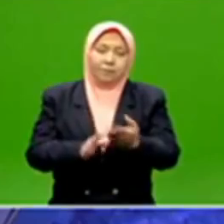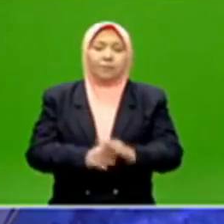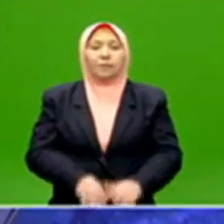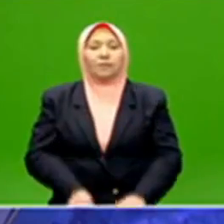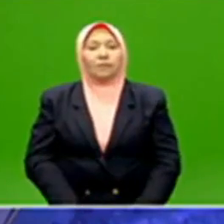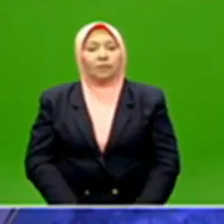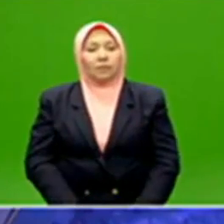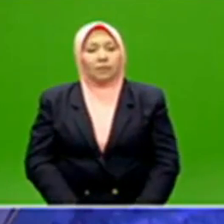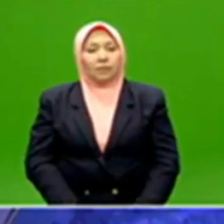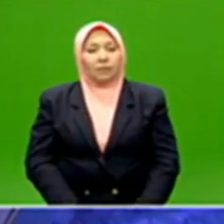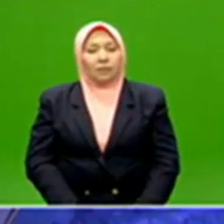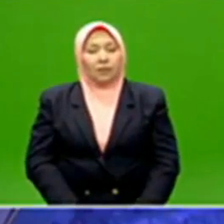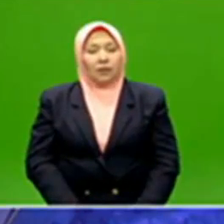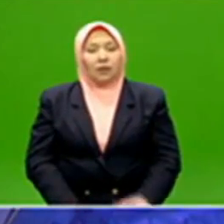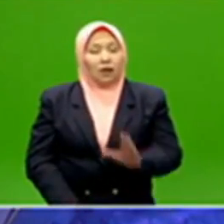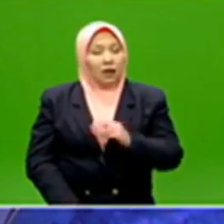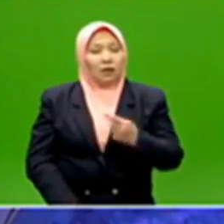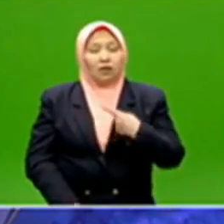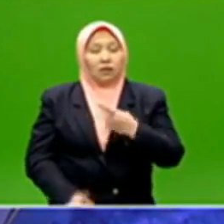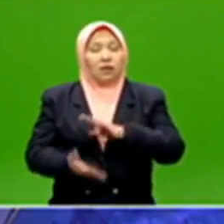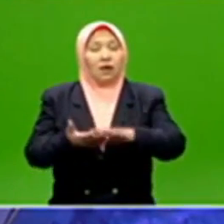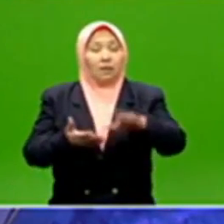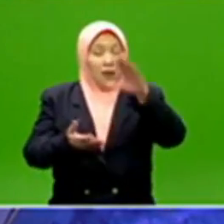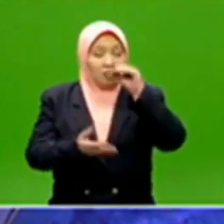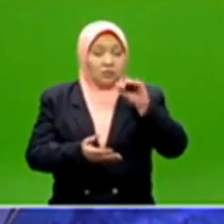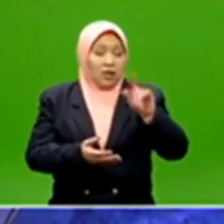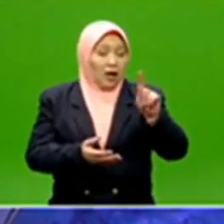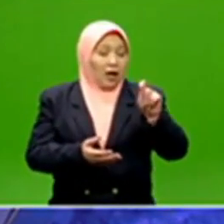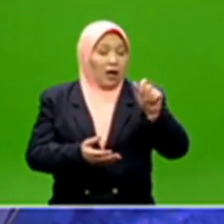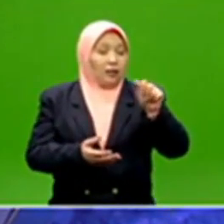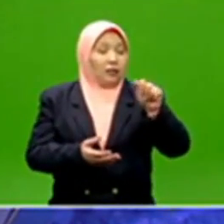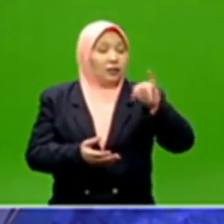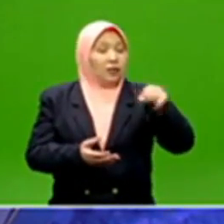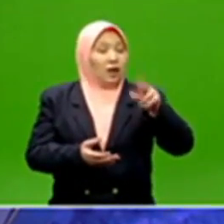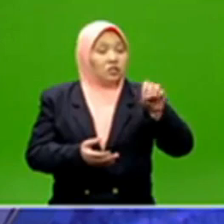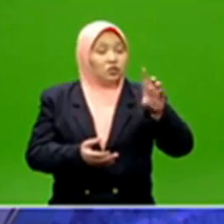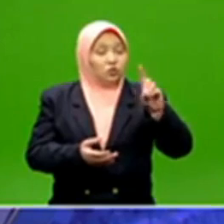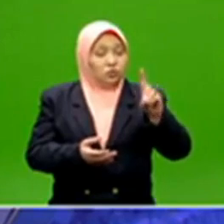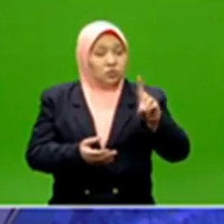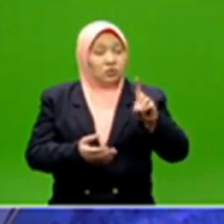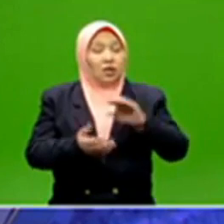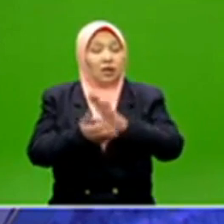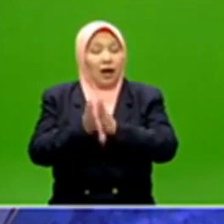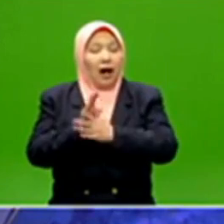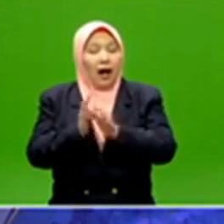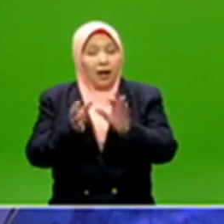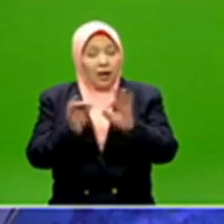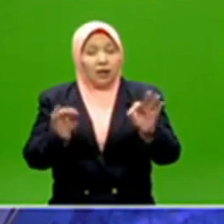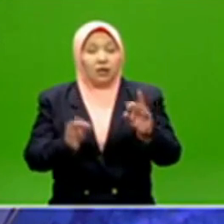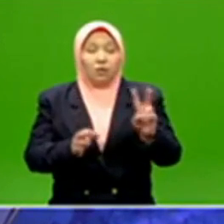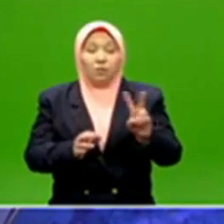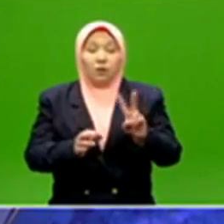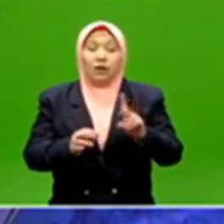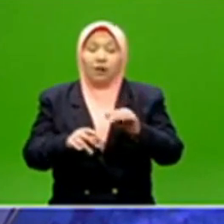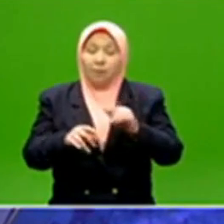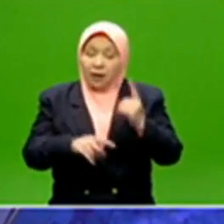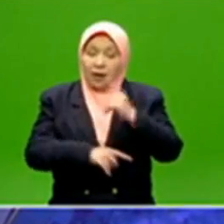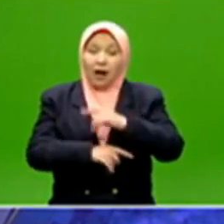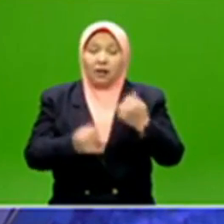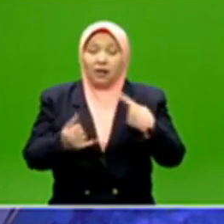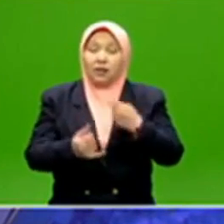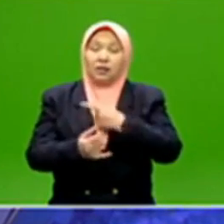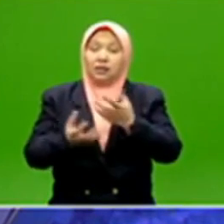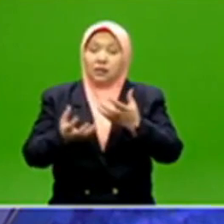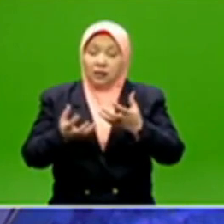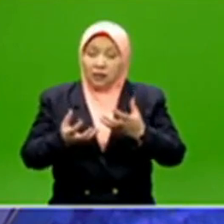I make up kit enak belajar kita Jitsu belum tentu sekali lagi baci ayat yang ada di yang mana taji padahal ini kita